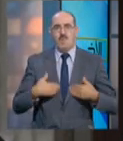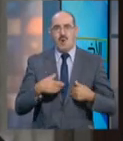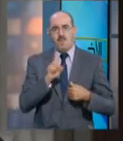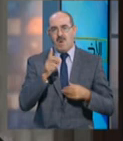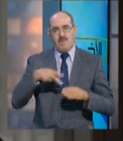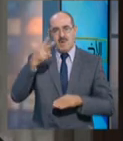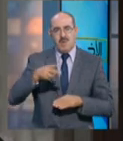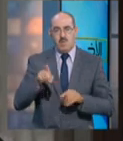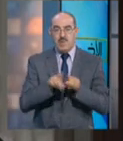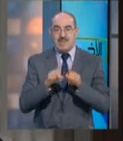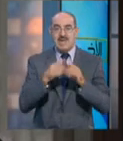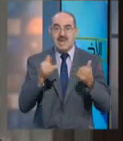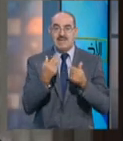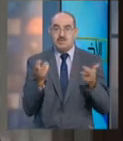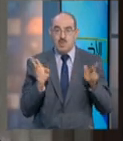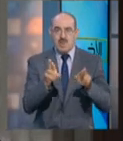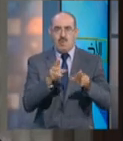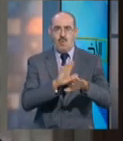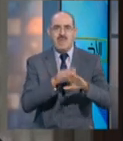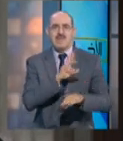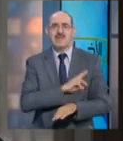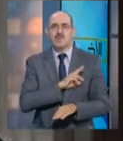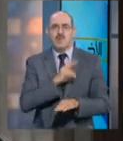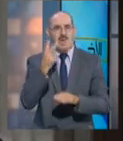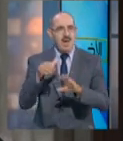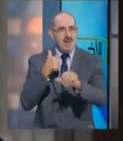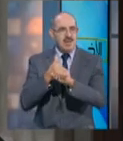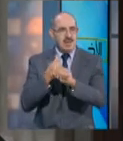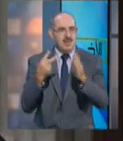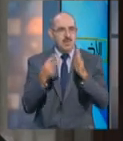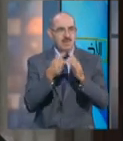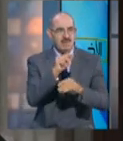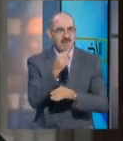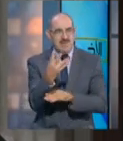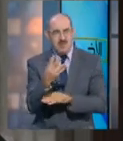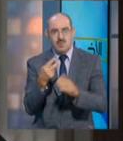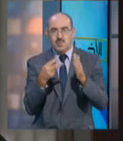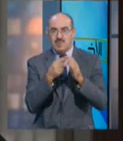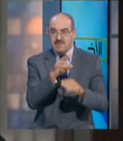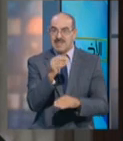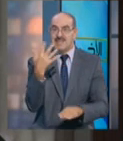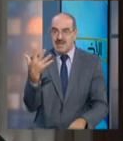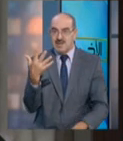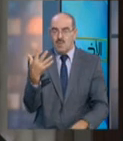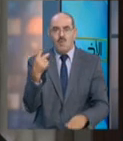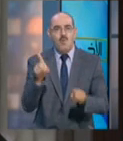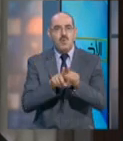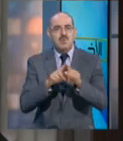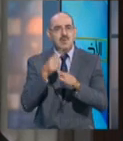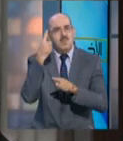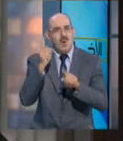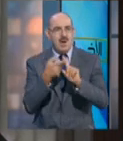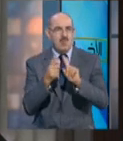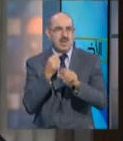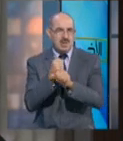دائم، والجزائر ستعود لمجلس الأمن في عامي 2024 و2025. بالنظر للدور الهام